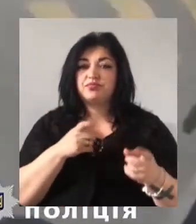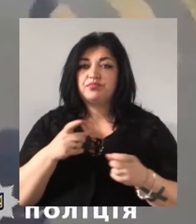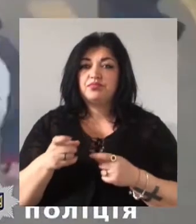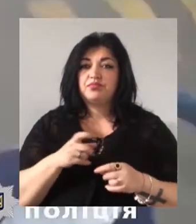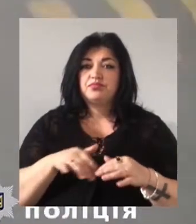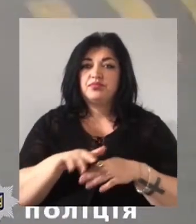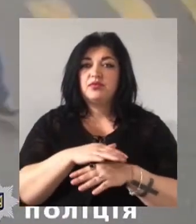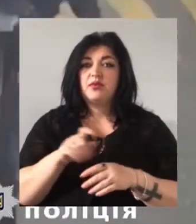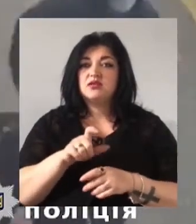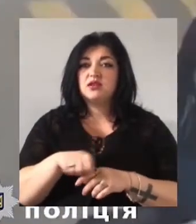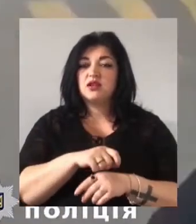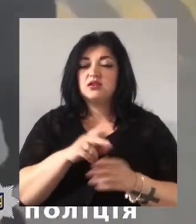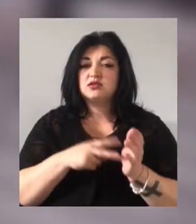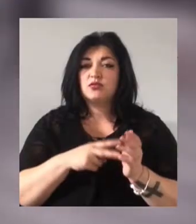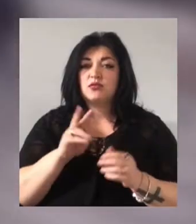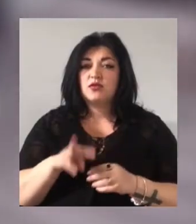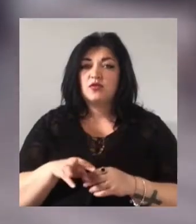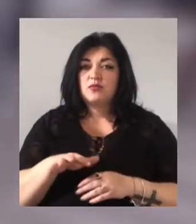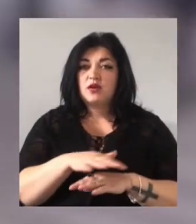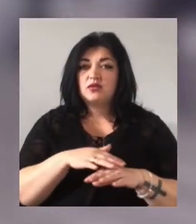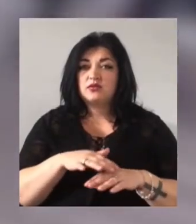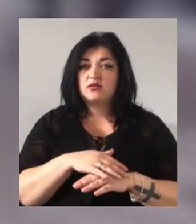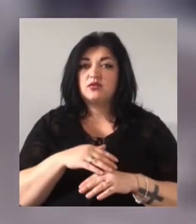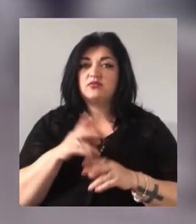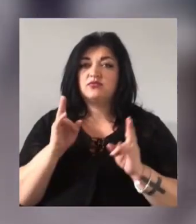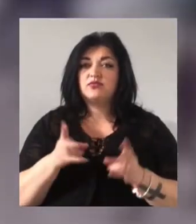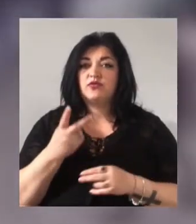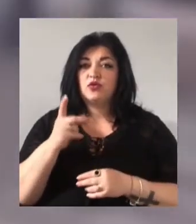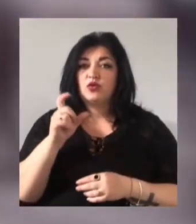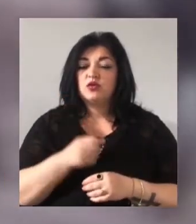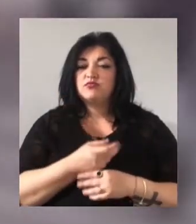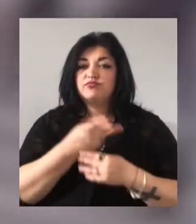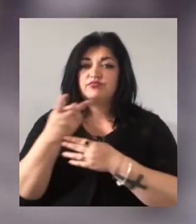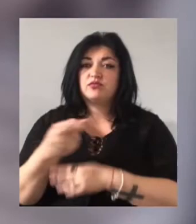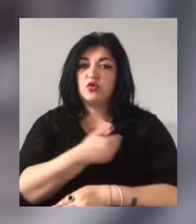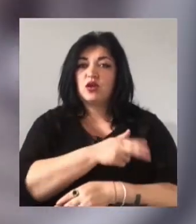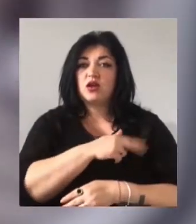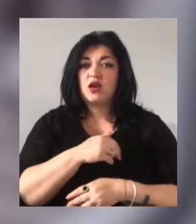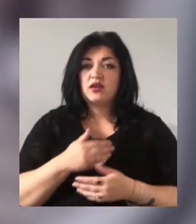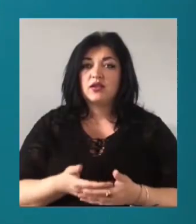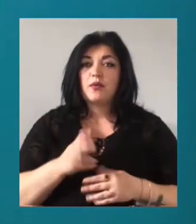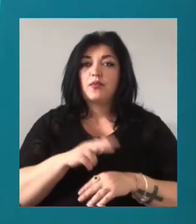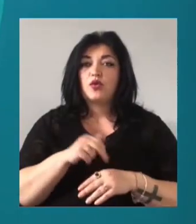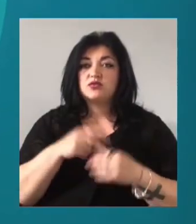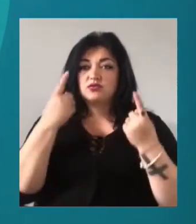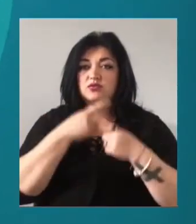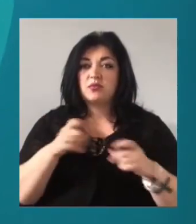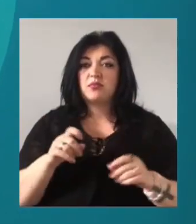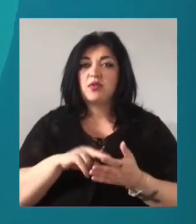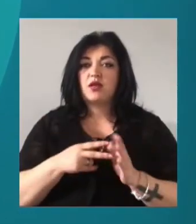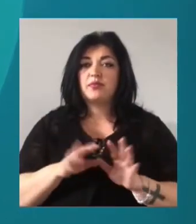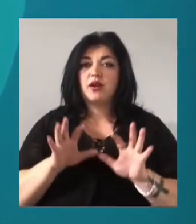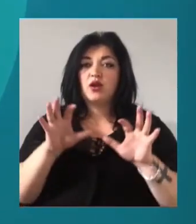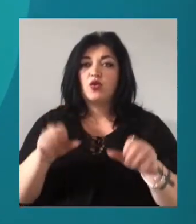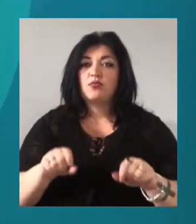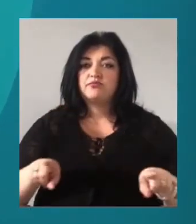на ринку 7-й кілометр. Тоді травмувалися двоє людей. Їх доставили до лікарні. Поліцейські оголосили план перехоплення, щоб